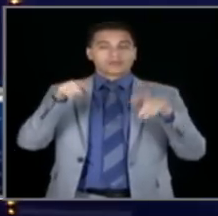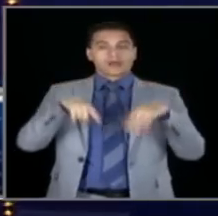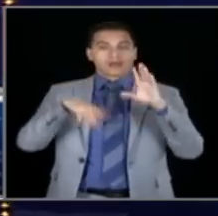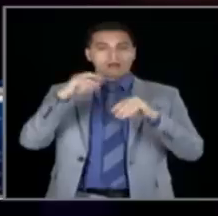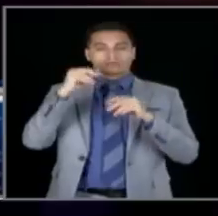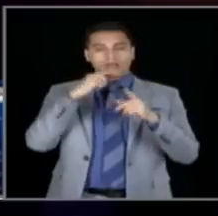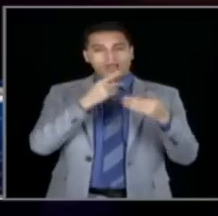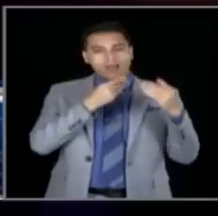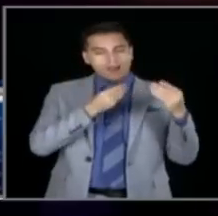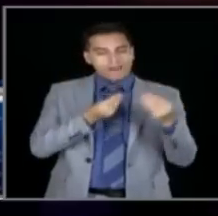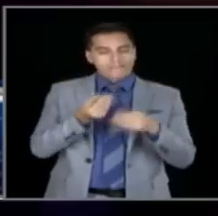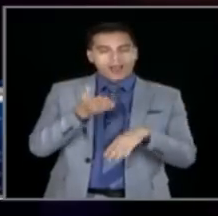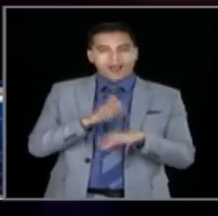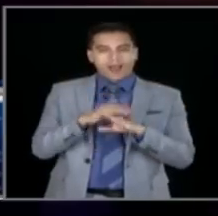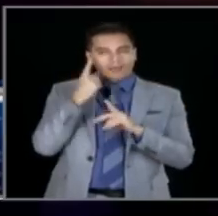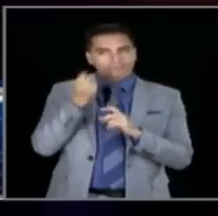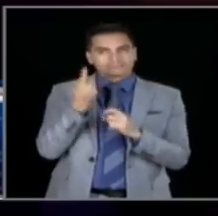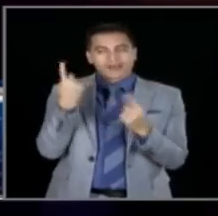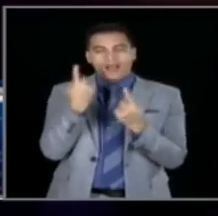قصائد من الشعر الحر،